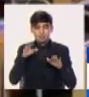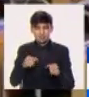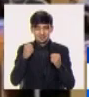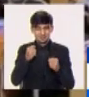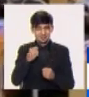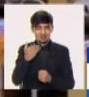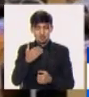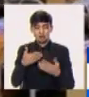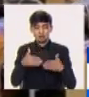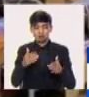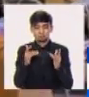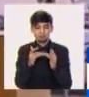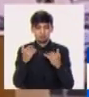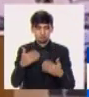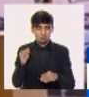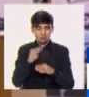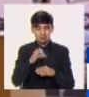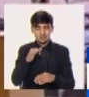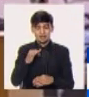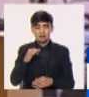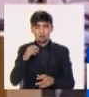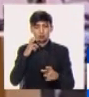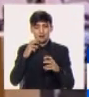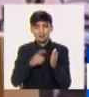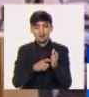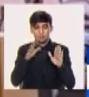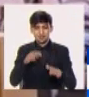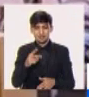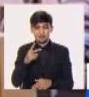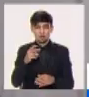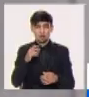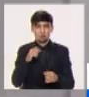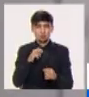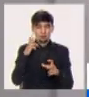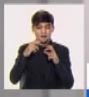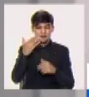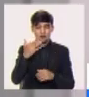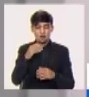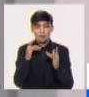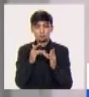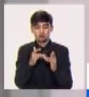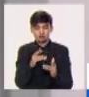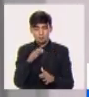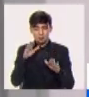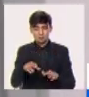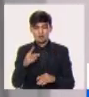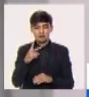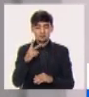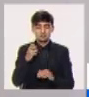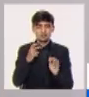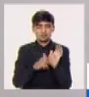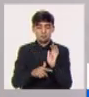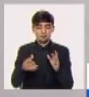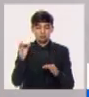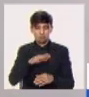Ал Қарағандыда медициналық университеттің жатақханасынан 200 төсек орын бөлінді. Ал министр бір айлық карантин енгізілген